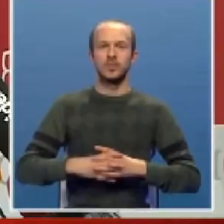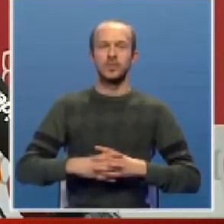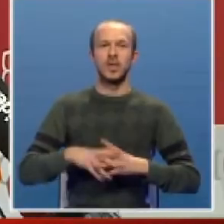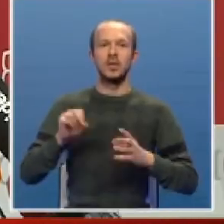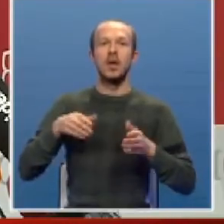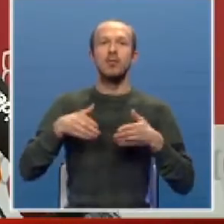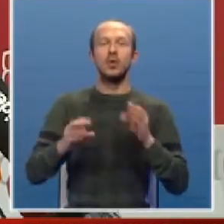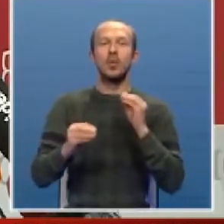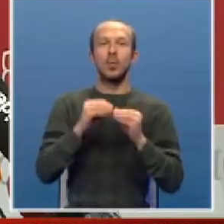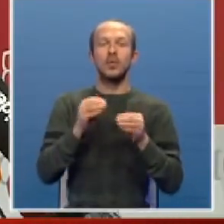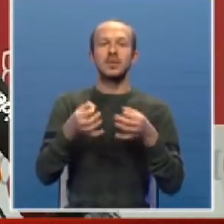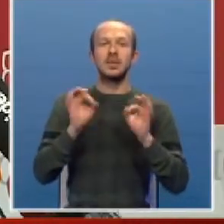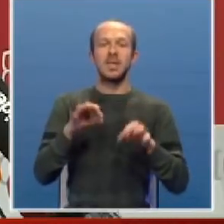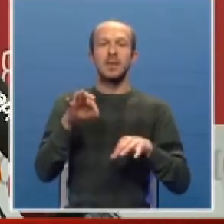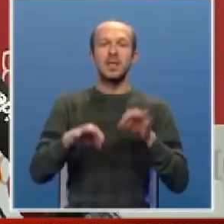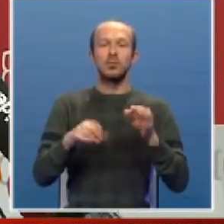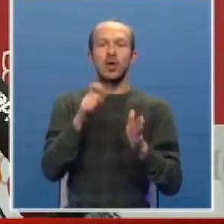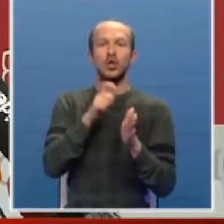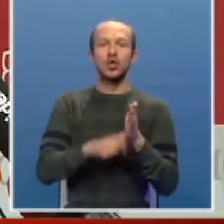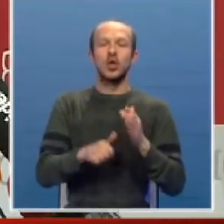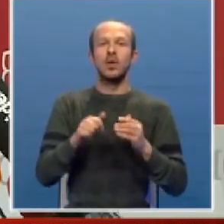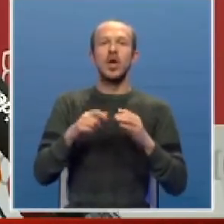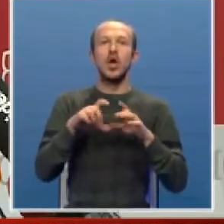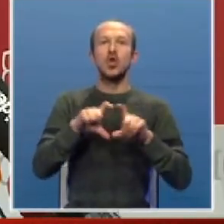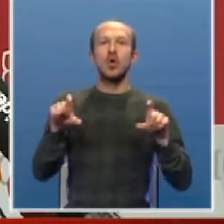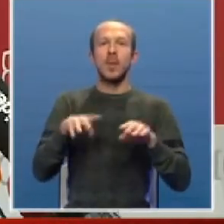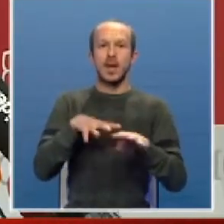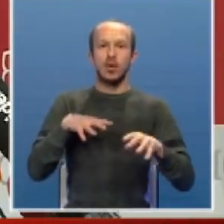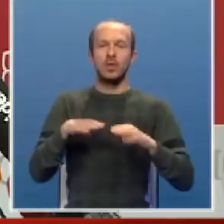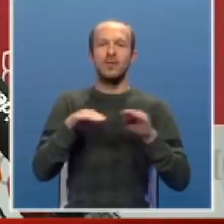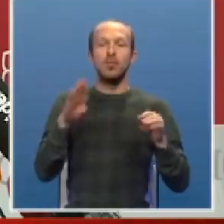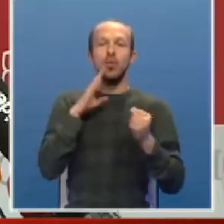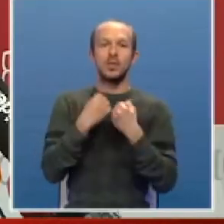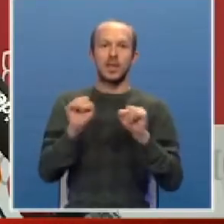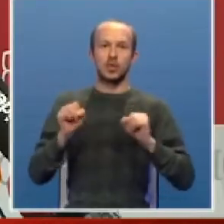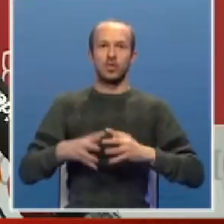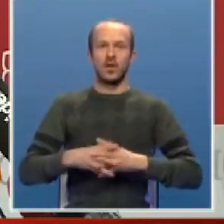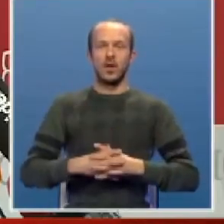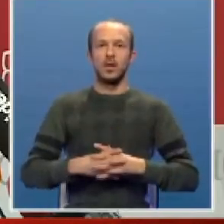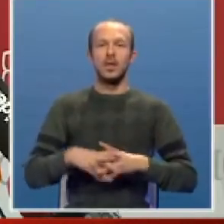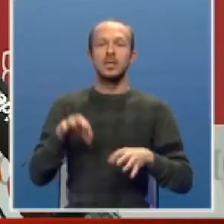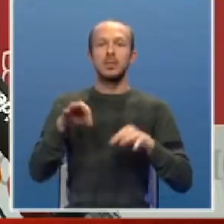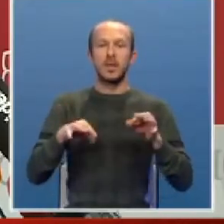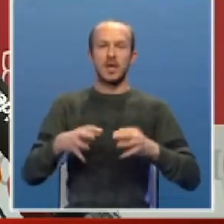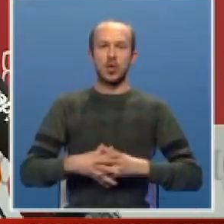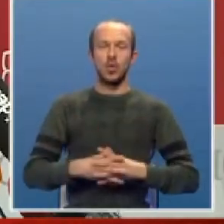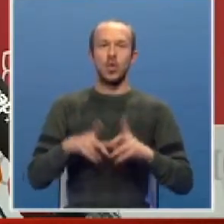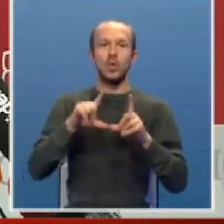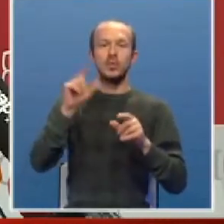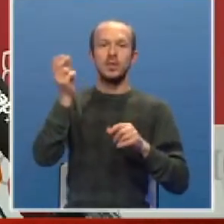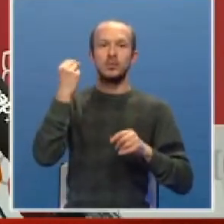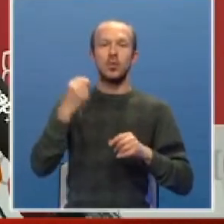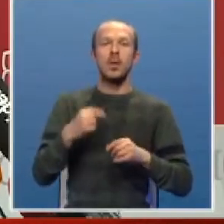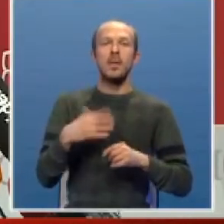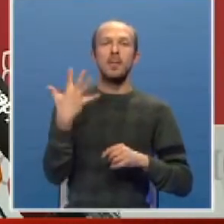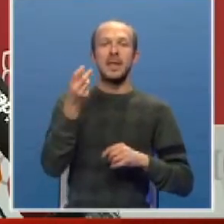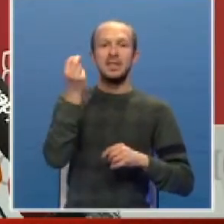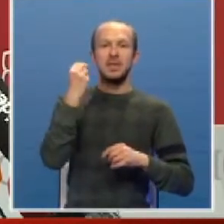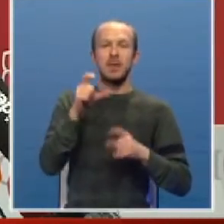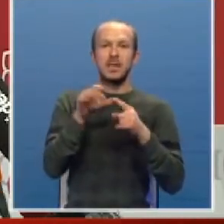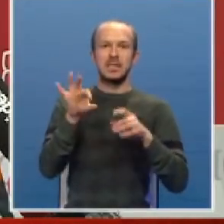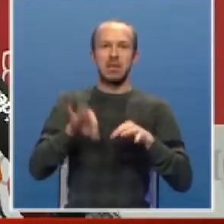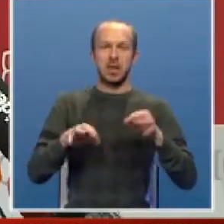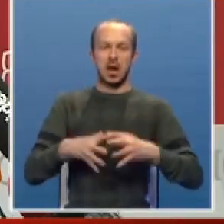putem komplikovanog sistema izbora za članove Doma naroda na nivou Bosne i Hercegovine, gdje se biraju u Republici Srpskoj 5 Srba se